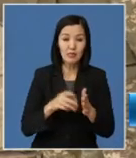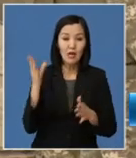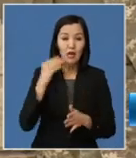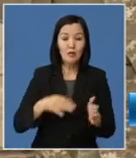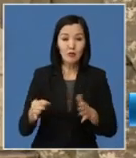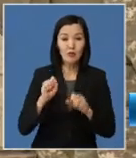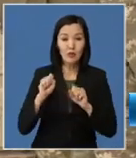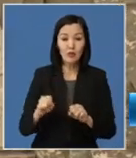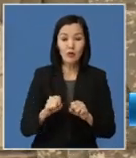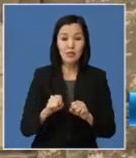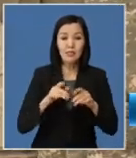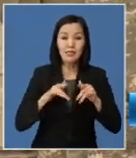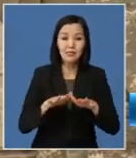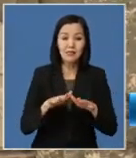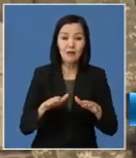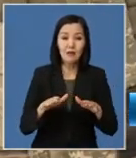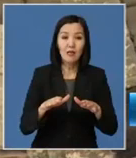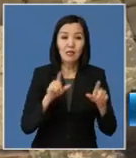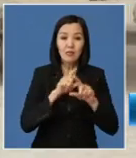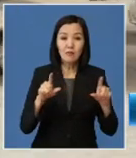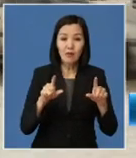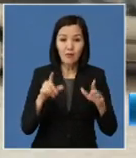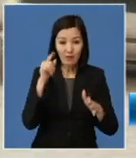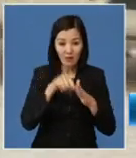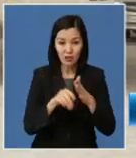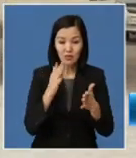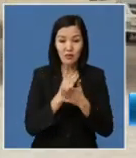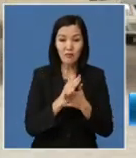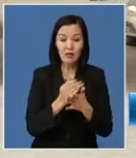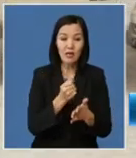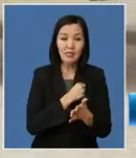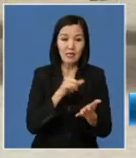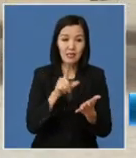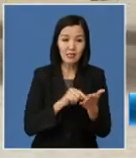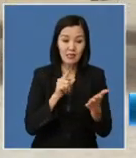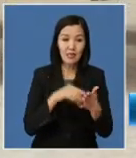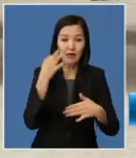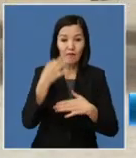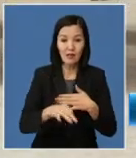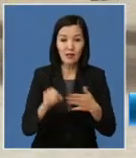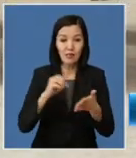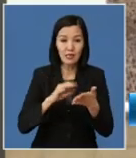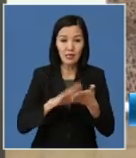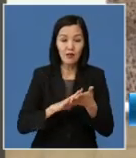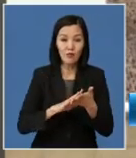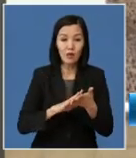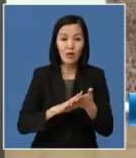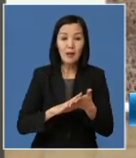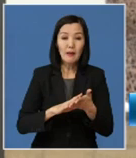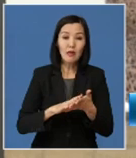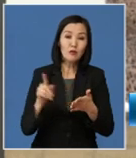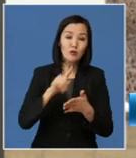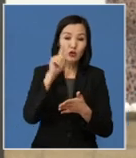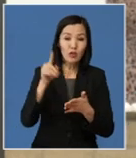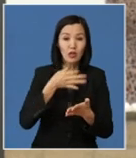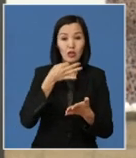облысты қорғаныс істер жөндегі департамент ғимаратында. Әр әскери зейнеткер сол филиалға келіп тіркеліп, өзін толғандырған мәселелер